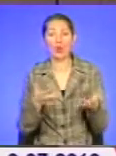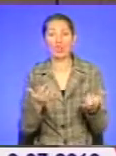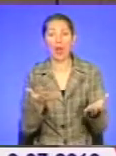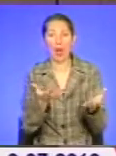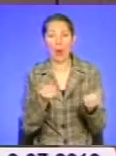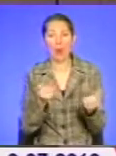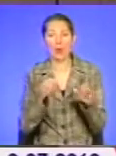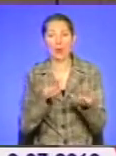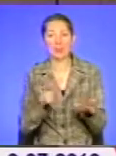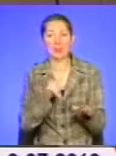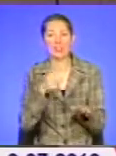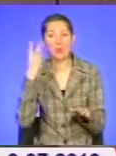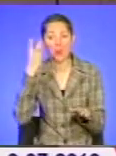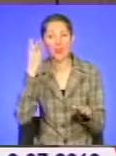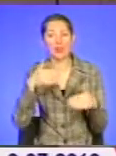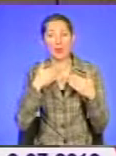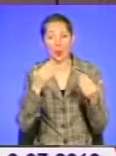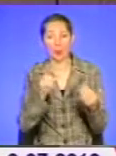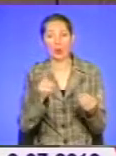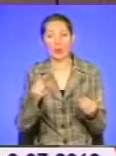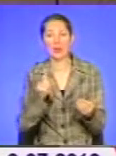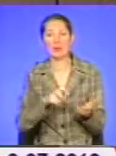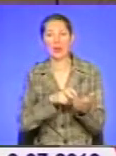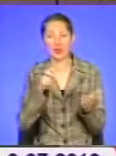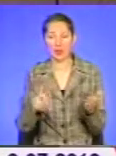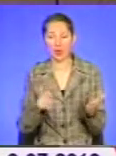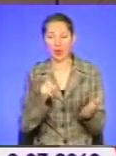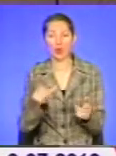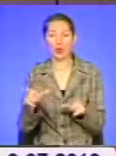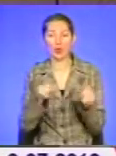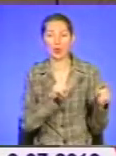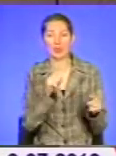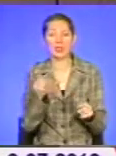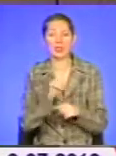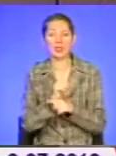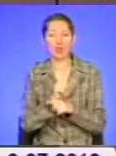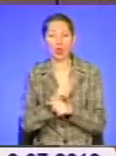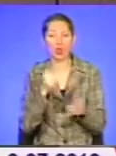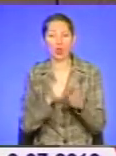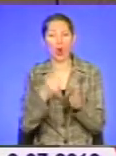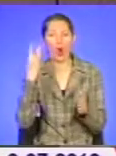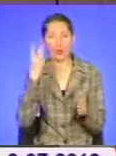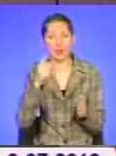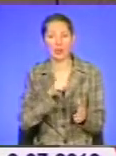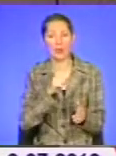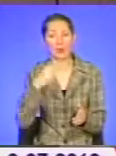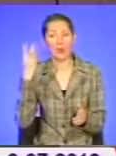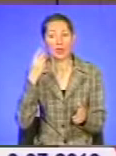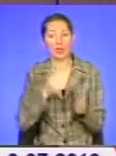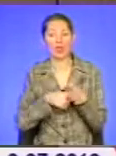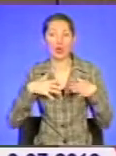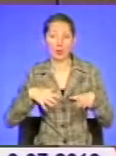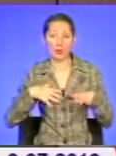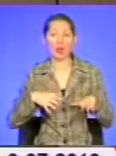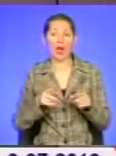із Хмельницька, пропонуємо пасажирам з пересадкою. Тому вони їдуть з Тернополя до Хмельницька, із Хмельницька до Сімферополя